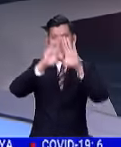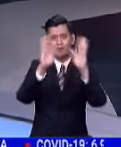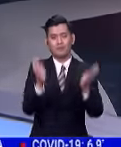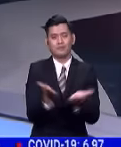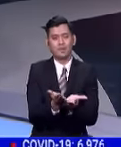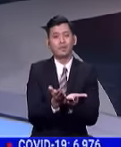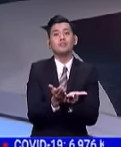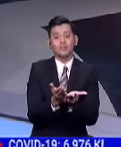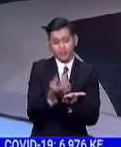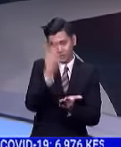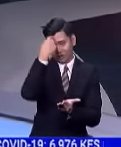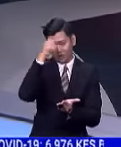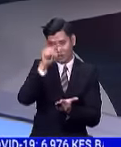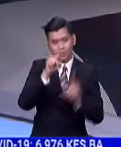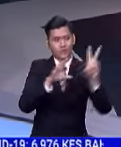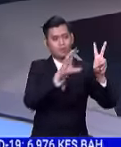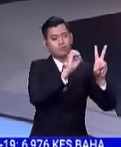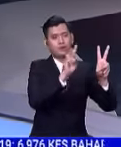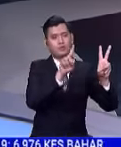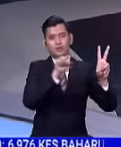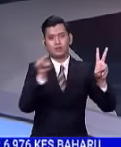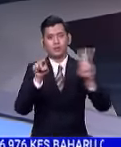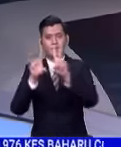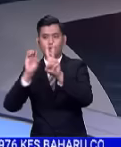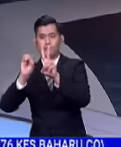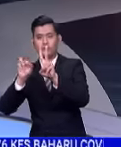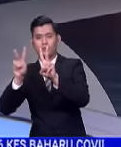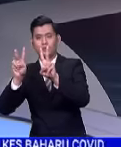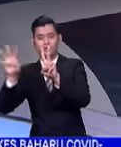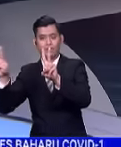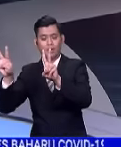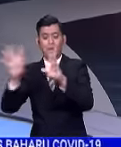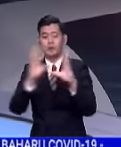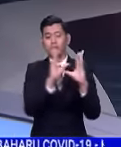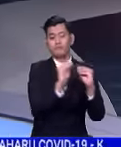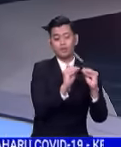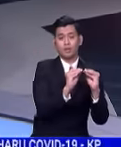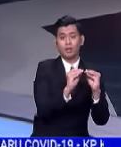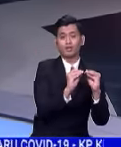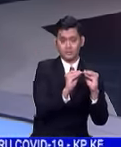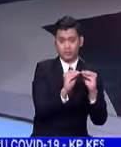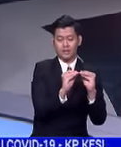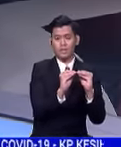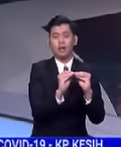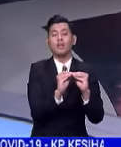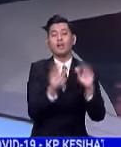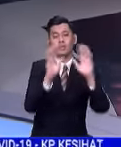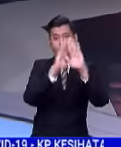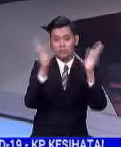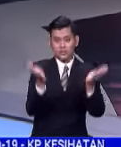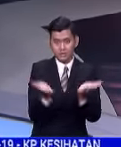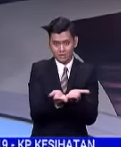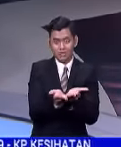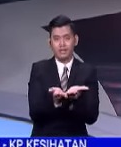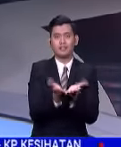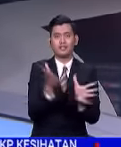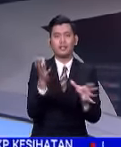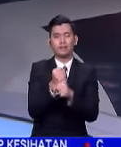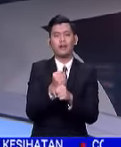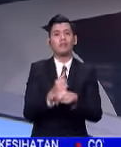BWF bagi penggal 2021-2024. Pada mesyuarat agung tahunan AGM BWF ke-82 itu, beliau